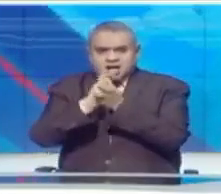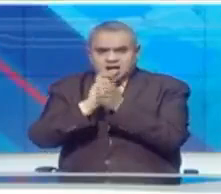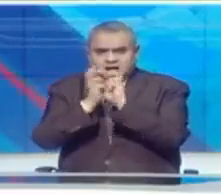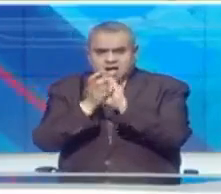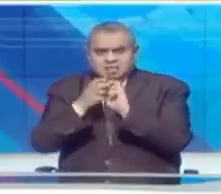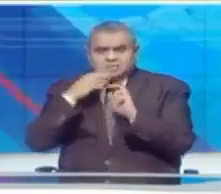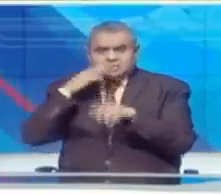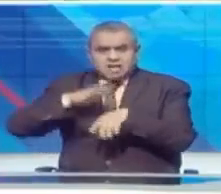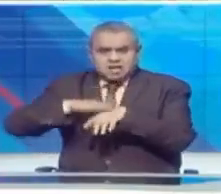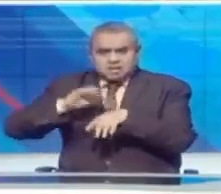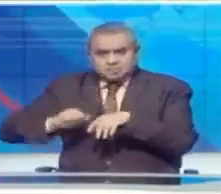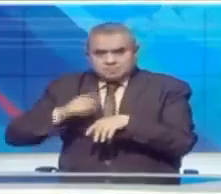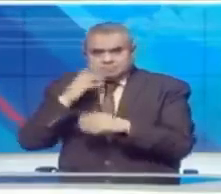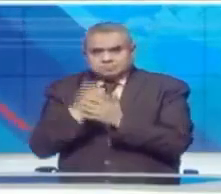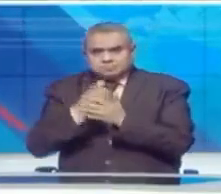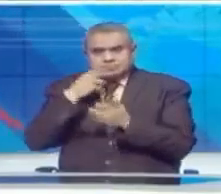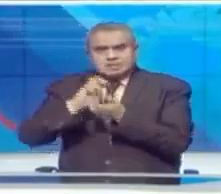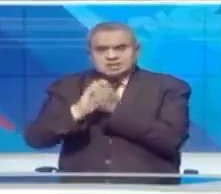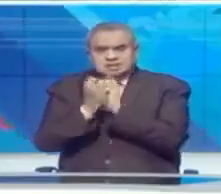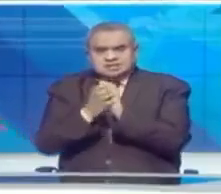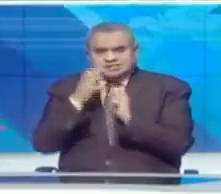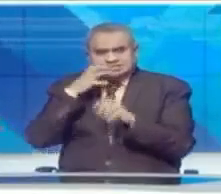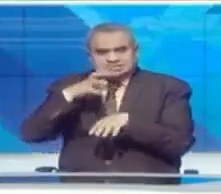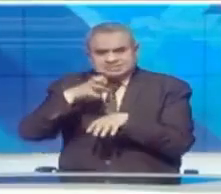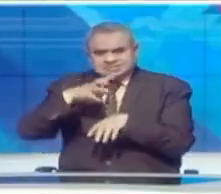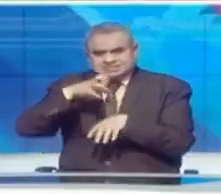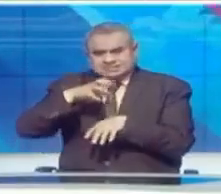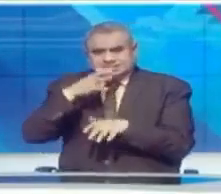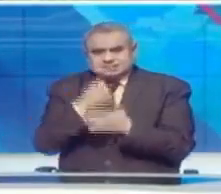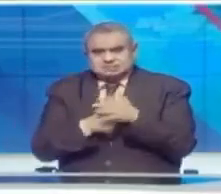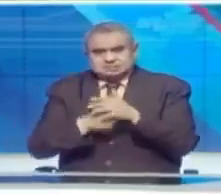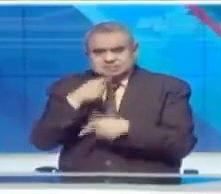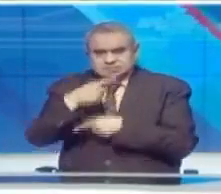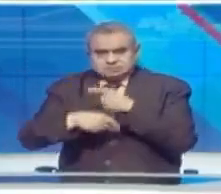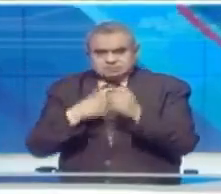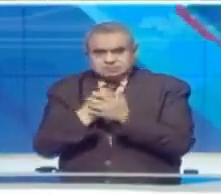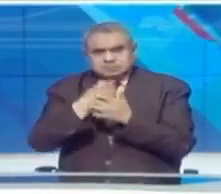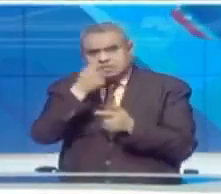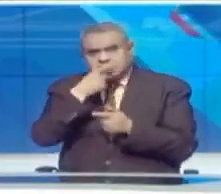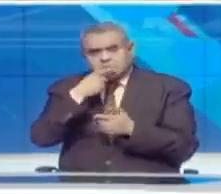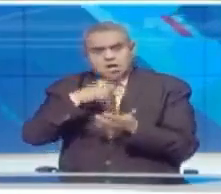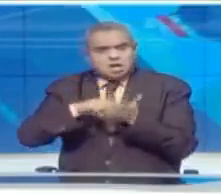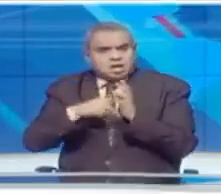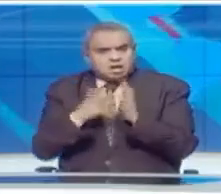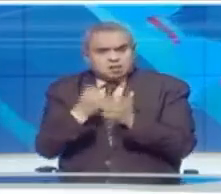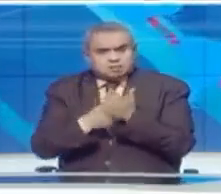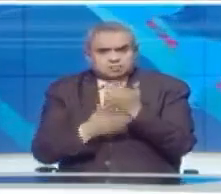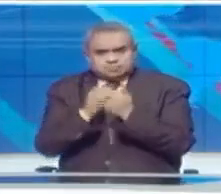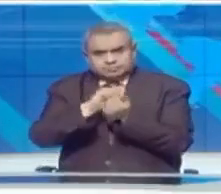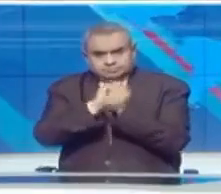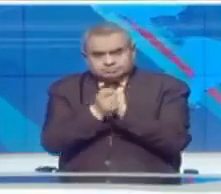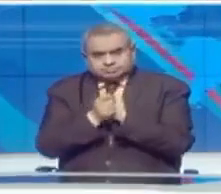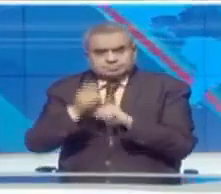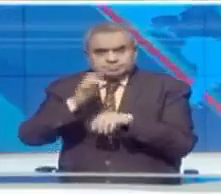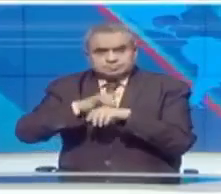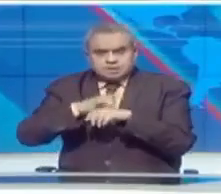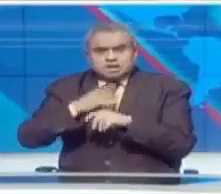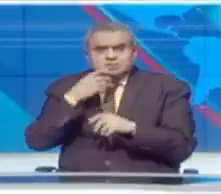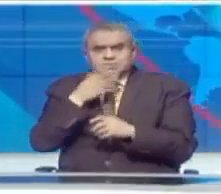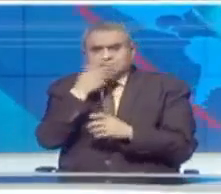والركبة وعلاجات خشونة المفاصل بتوفر الجيل الثالث من تلك العلاجات وتطويل العظام وإصلاح